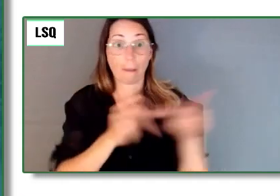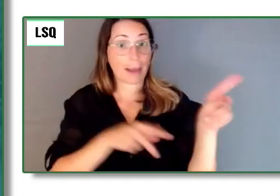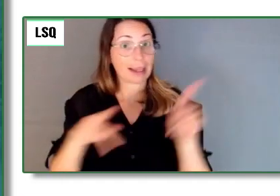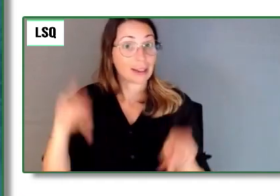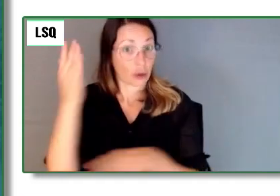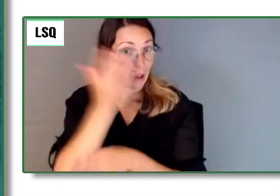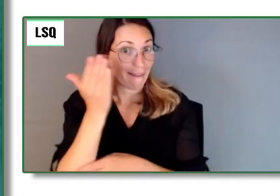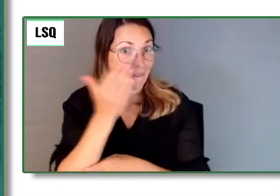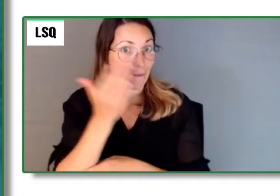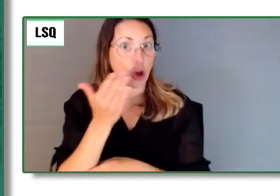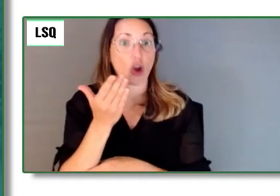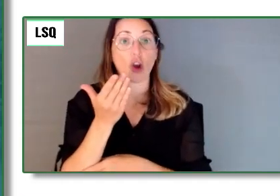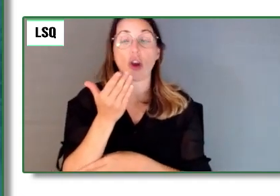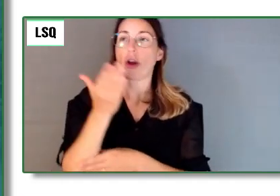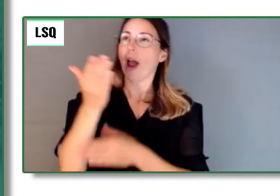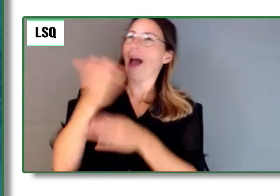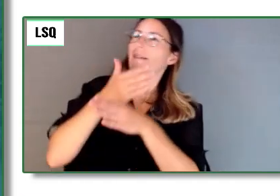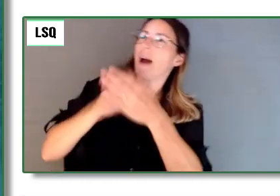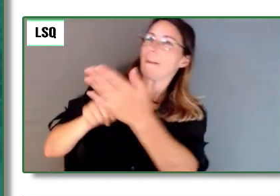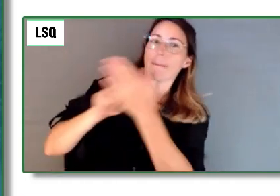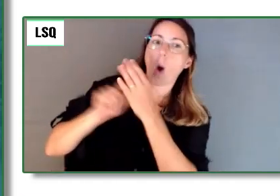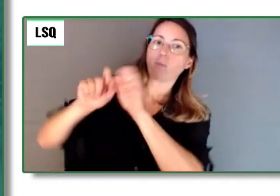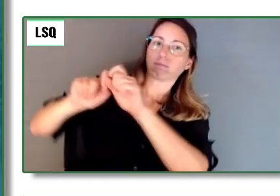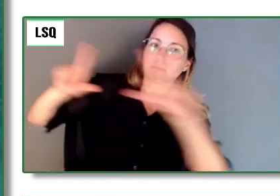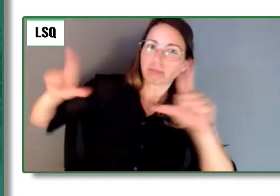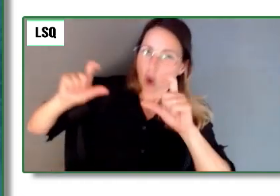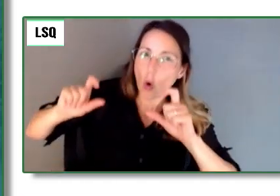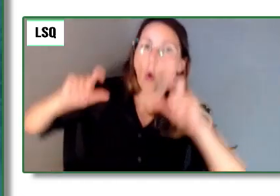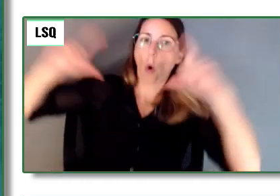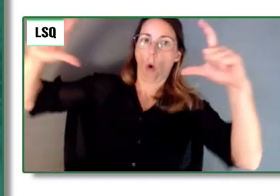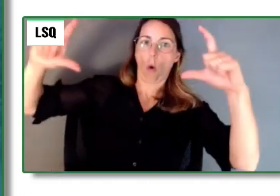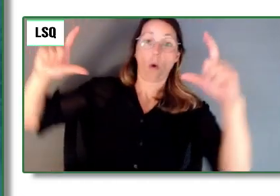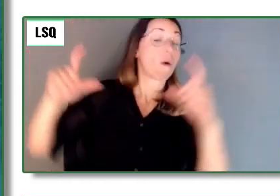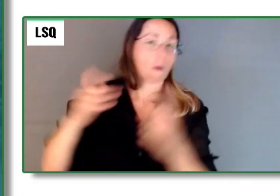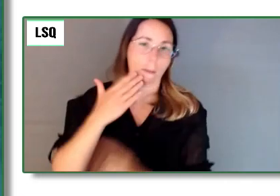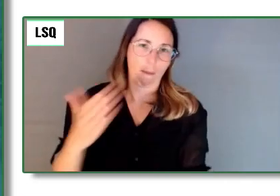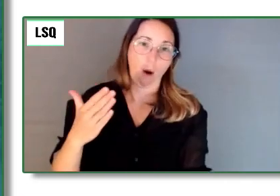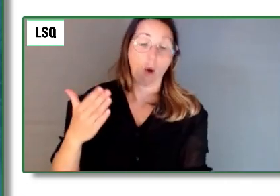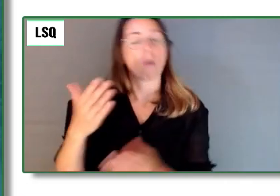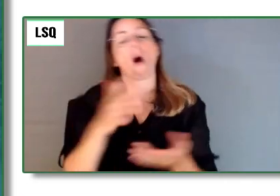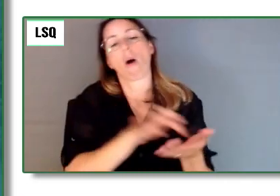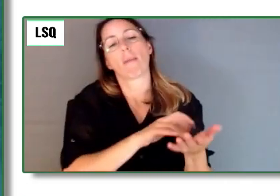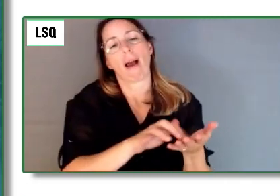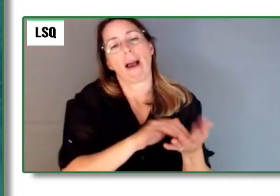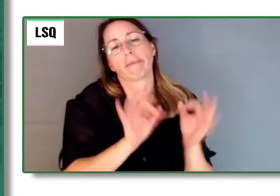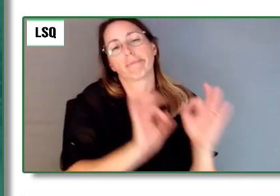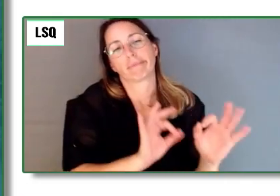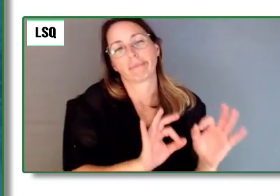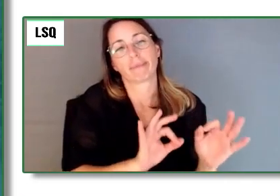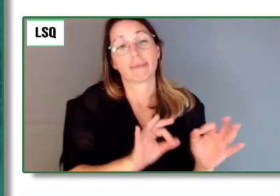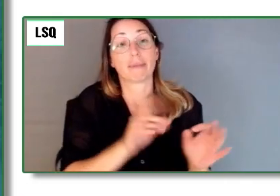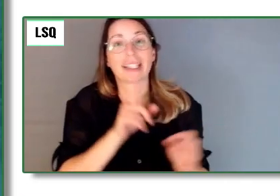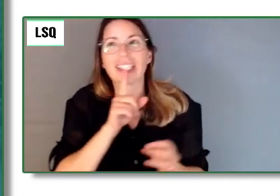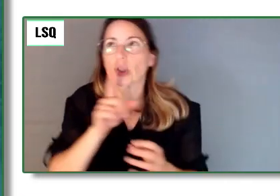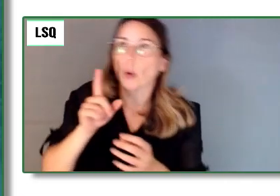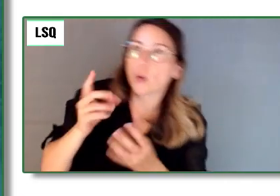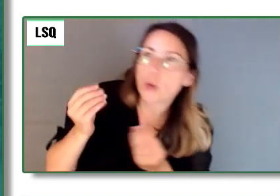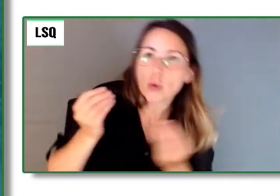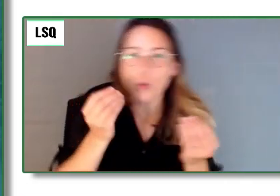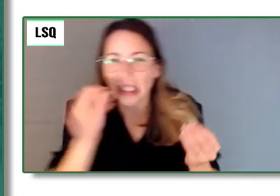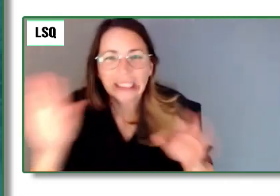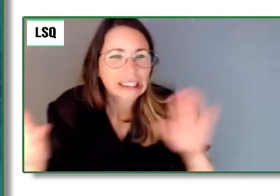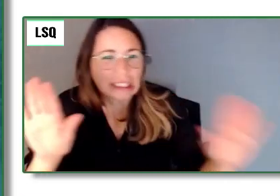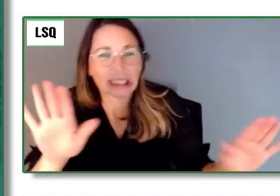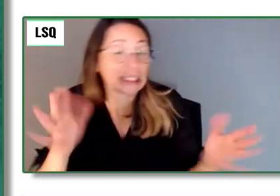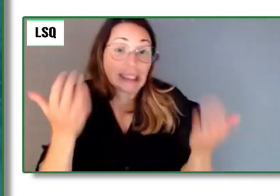trouver. Vous ne voyez pas où sont ces affiches, peu importe s'il y a des grandes lettres ou non, s'il y a du braille, il faut pouvoir les trouver, les